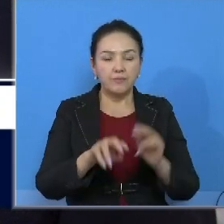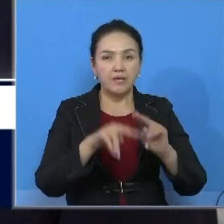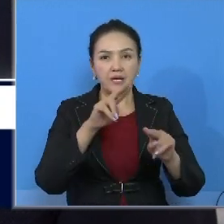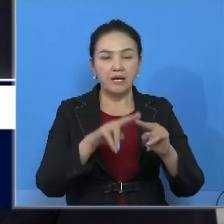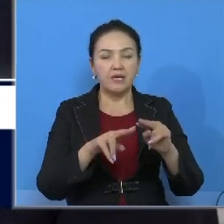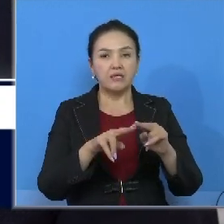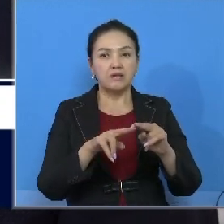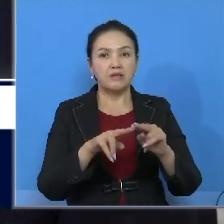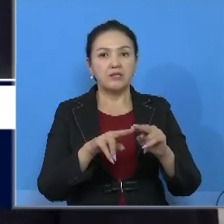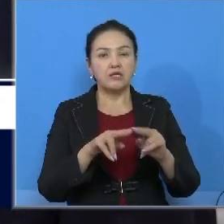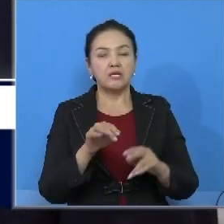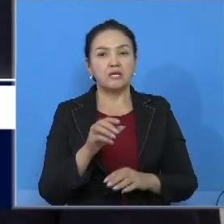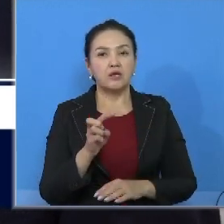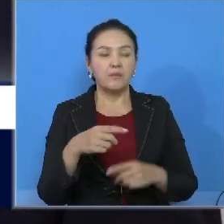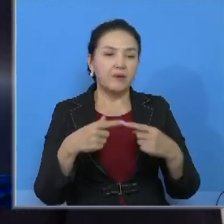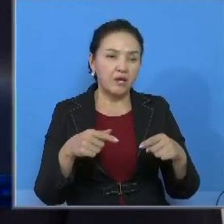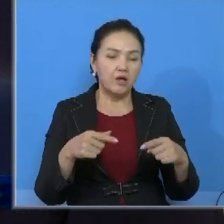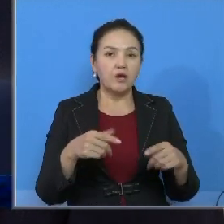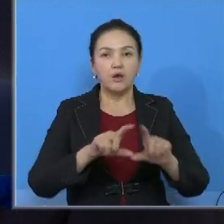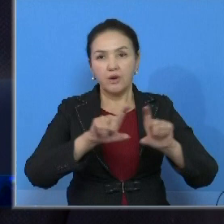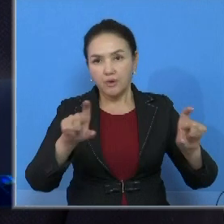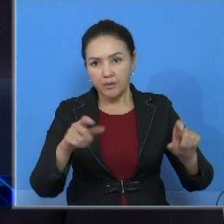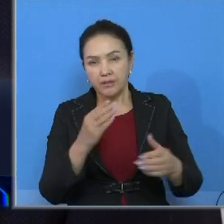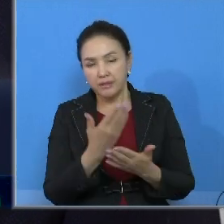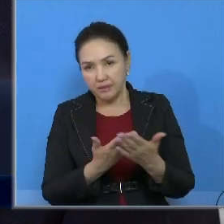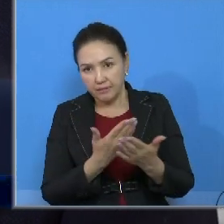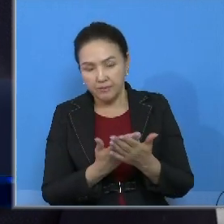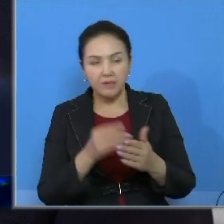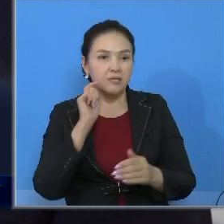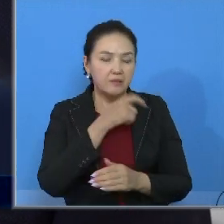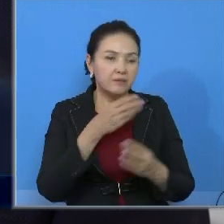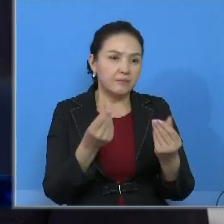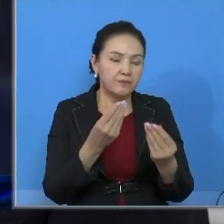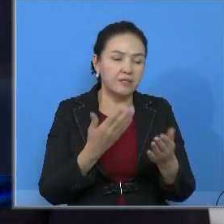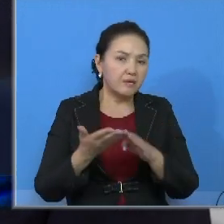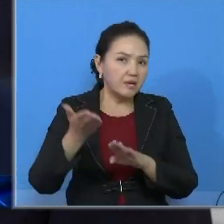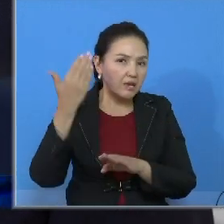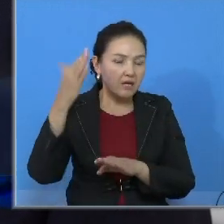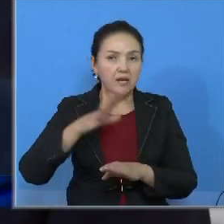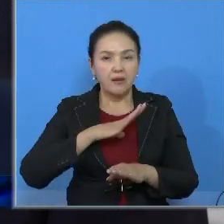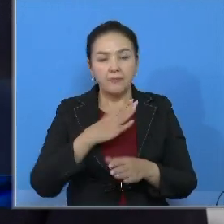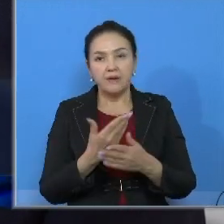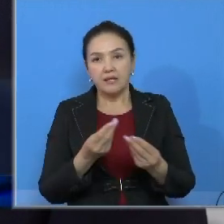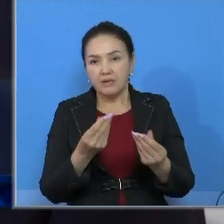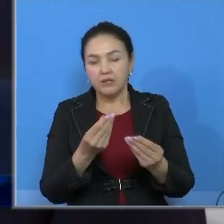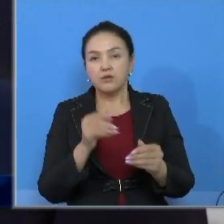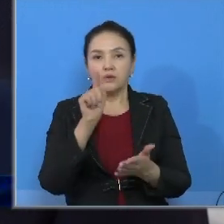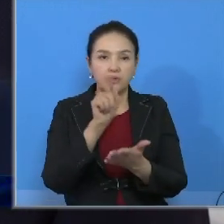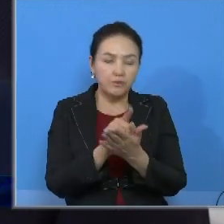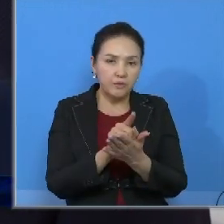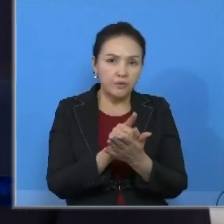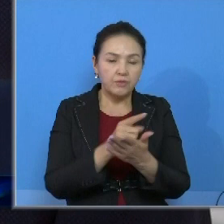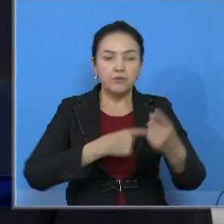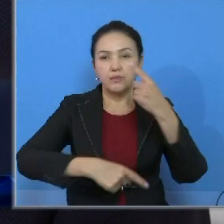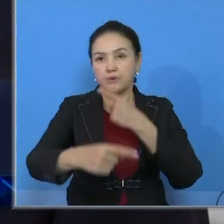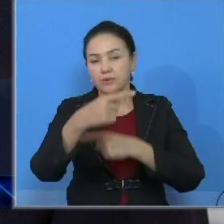объект, какой-то, скажем, школа условно, он сэкономил деньги. Раньше было, ты эти деньги должен, теперь